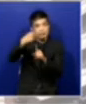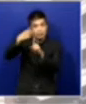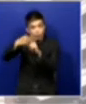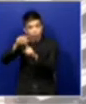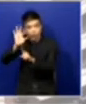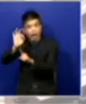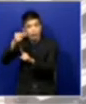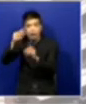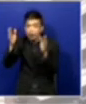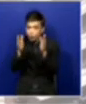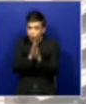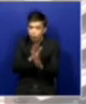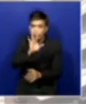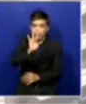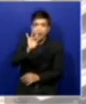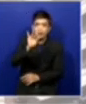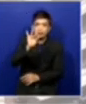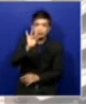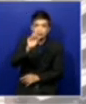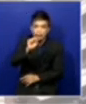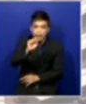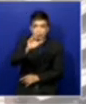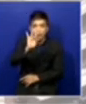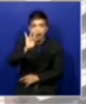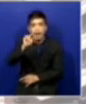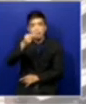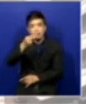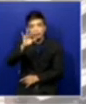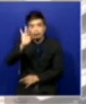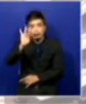เป็น 184,000 ล้าน